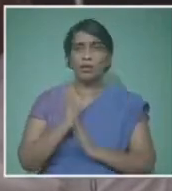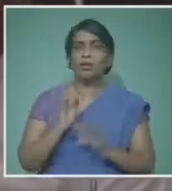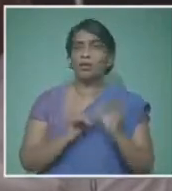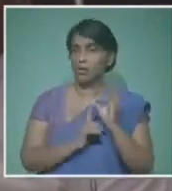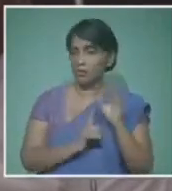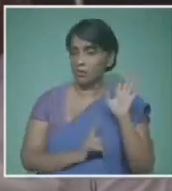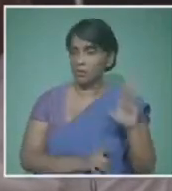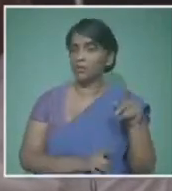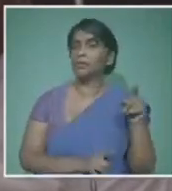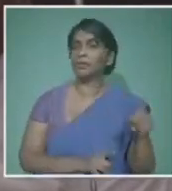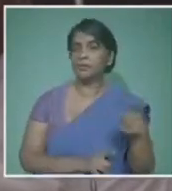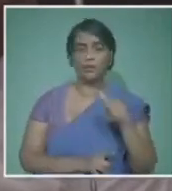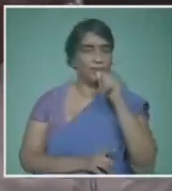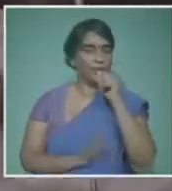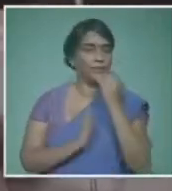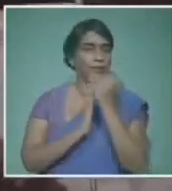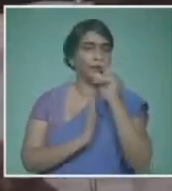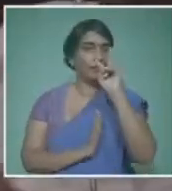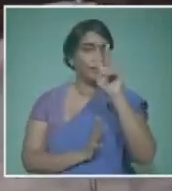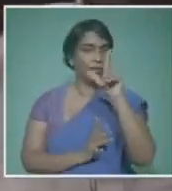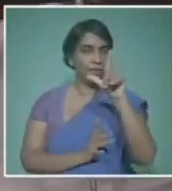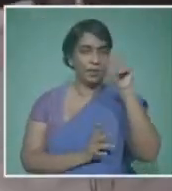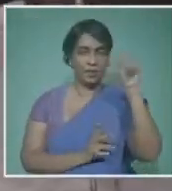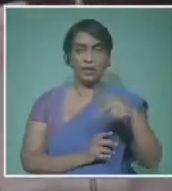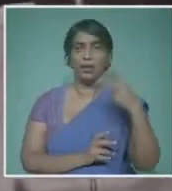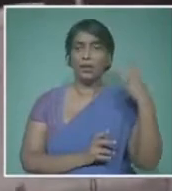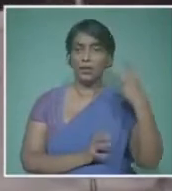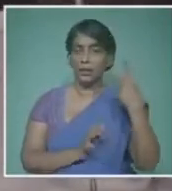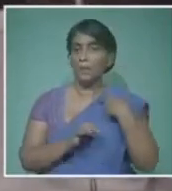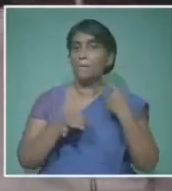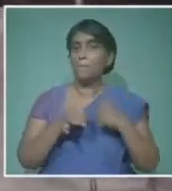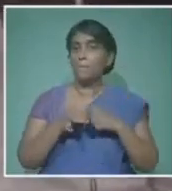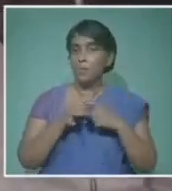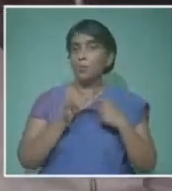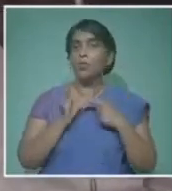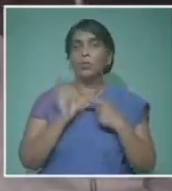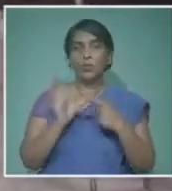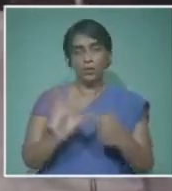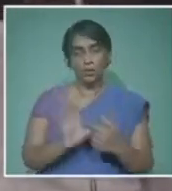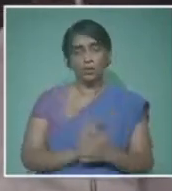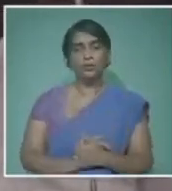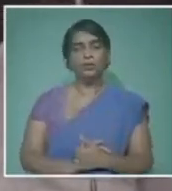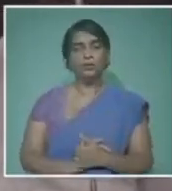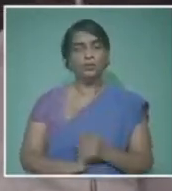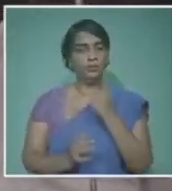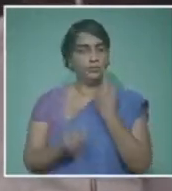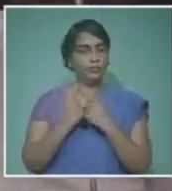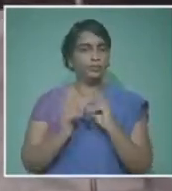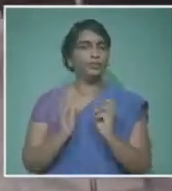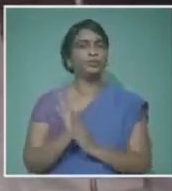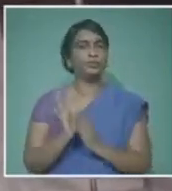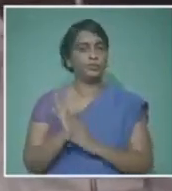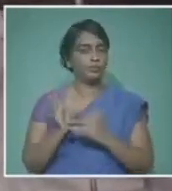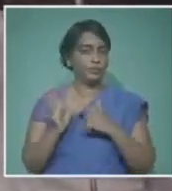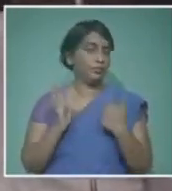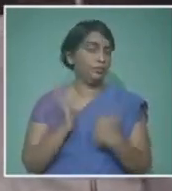ස්ථාවර නියෝග 27 2 යටතේ නඟුල් ලැබෙන ප්‍රශ්නයට පිළිතුර පරීක්ෂණ කොමිෂන් සභාව